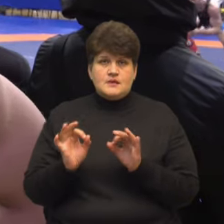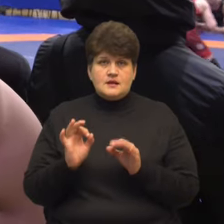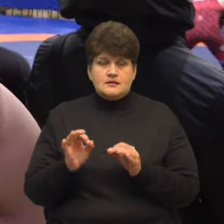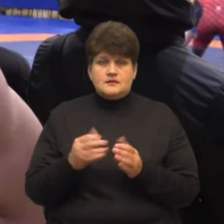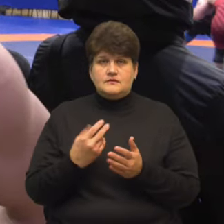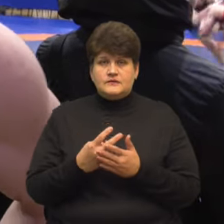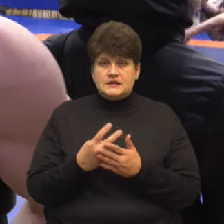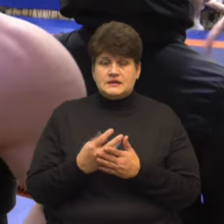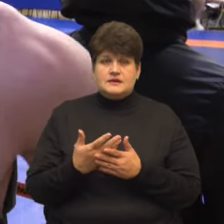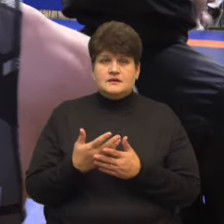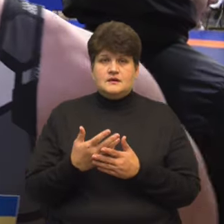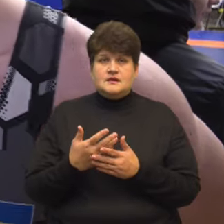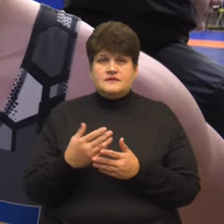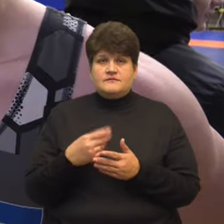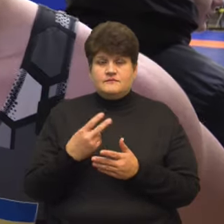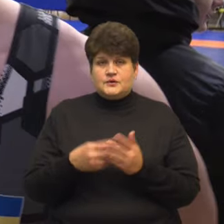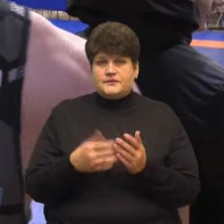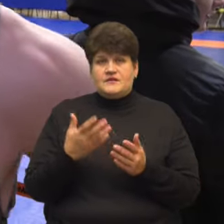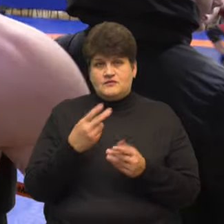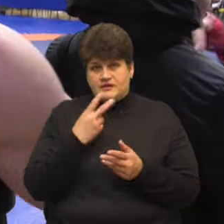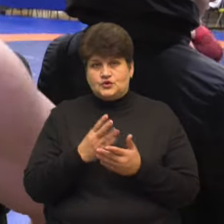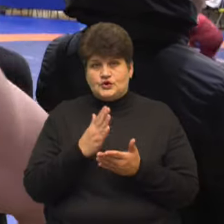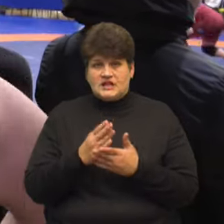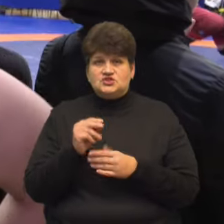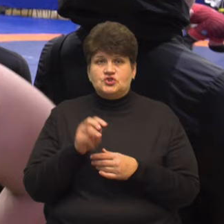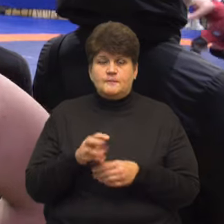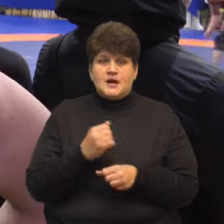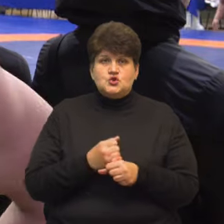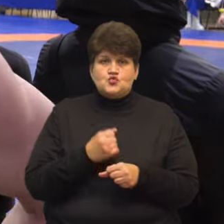думаю і проігрувати видно Є над чим працювати